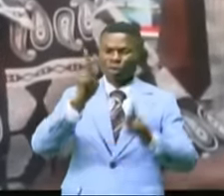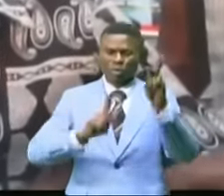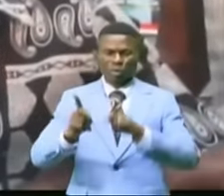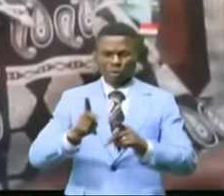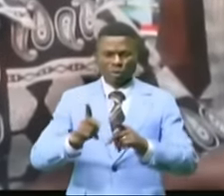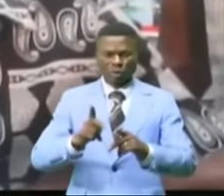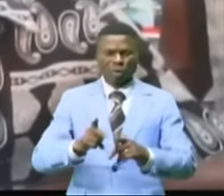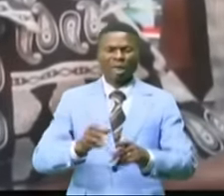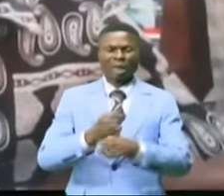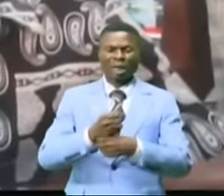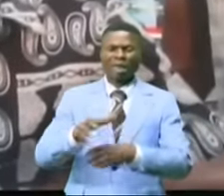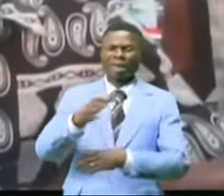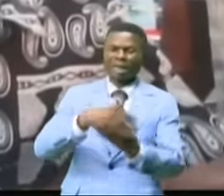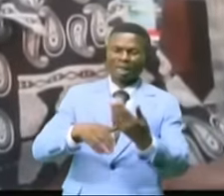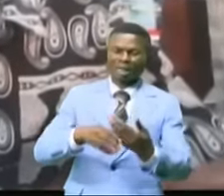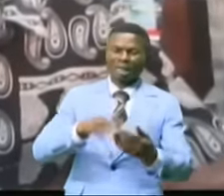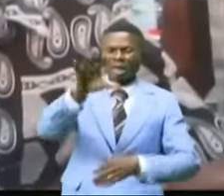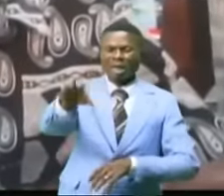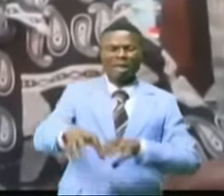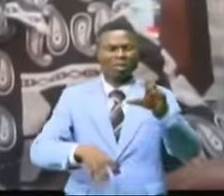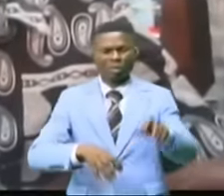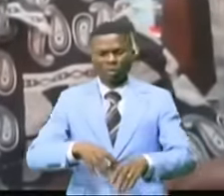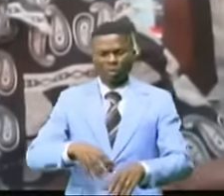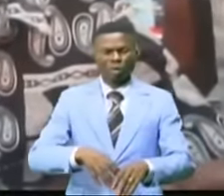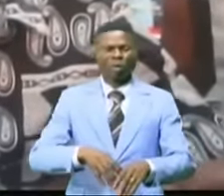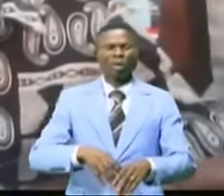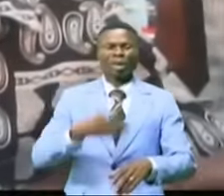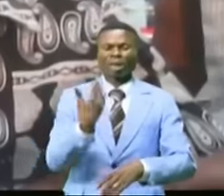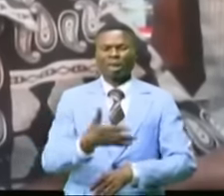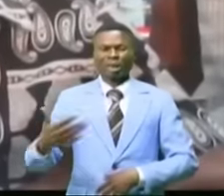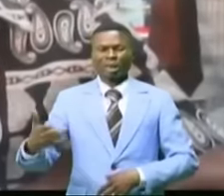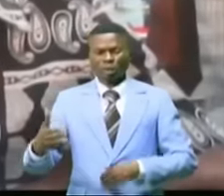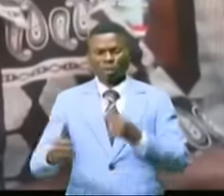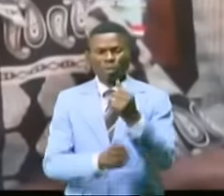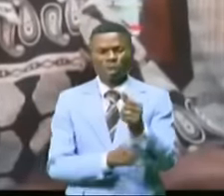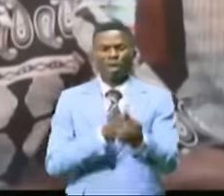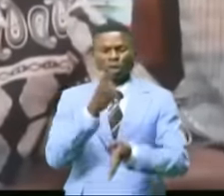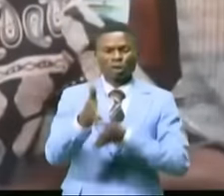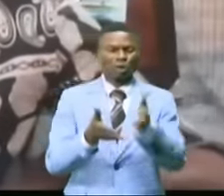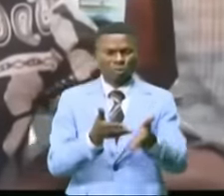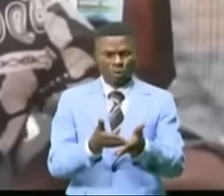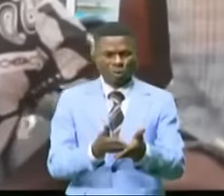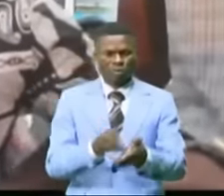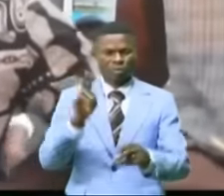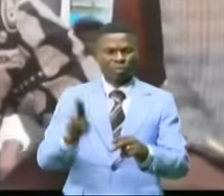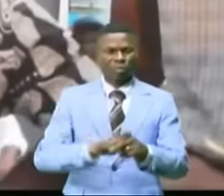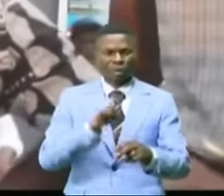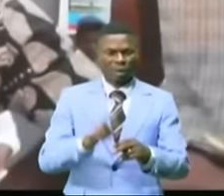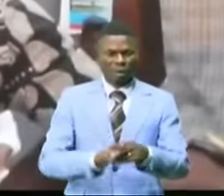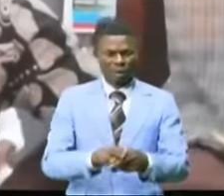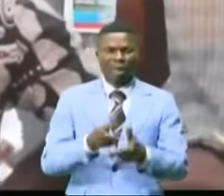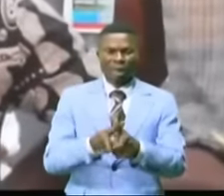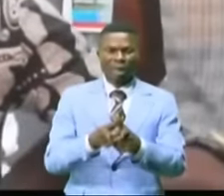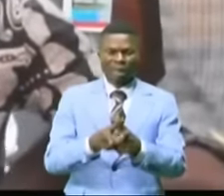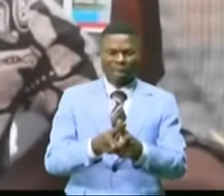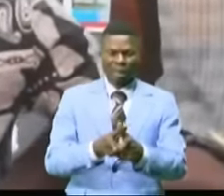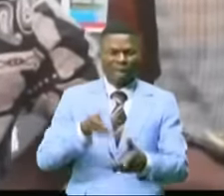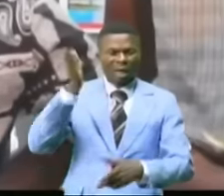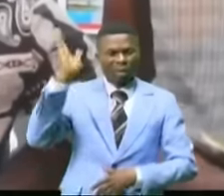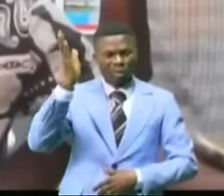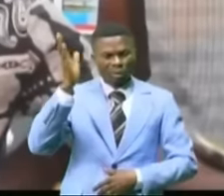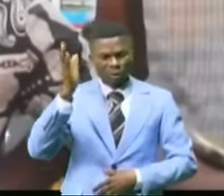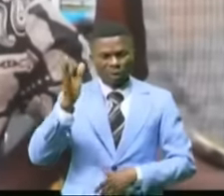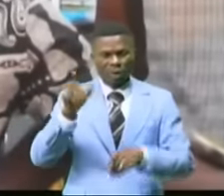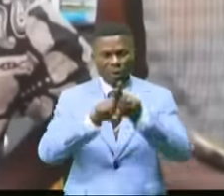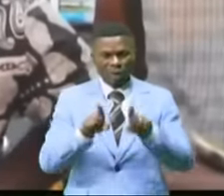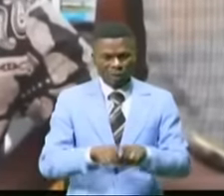causant l'insécurité par le pillage systématique des biens des paisibles citoyens en utilisant les armes blanches et ses